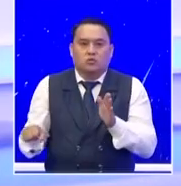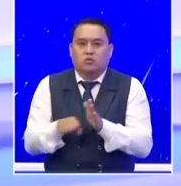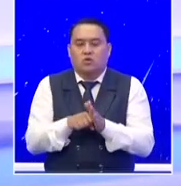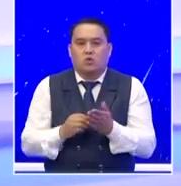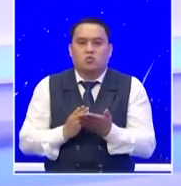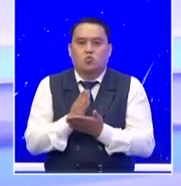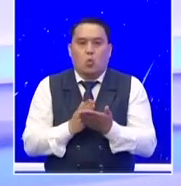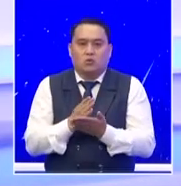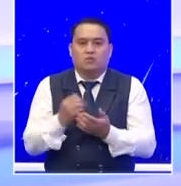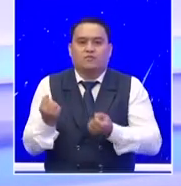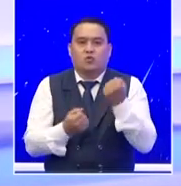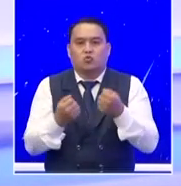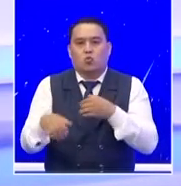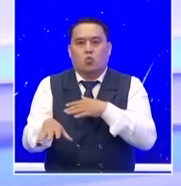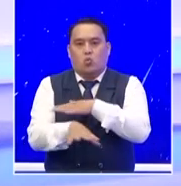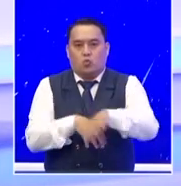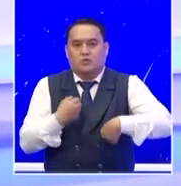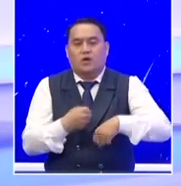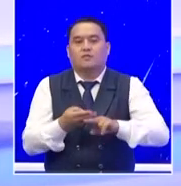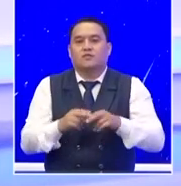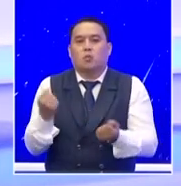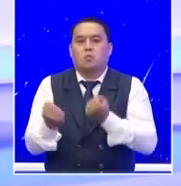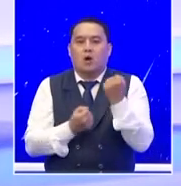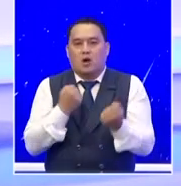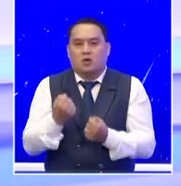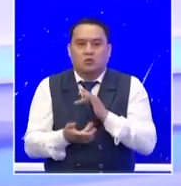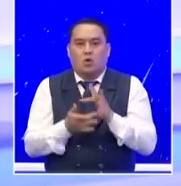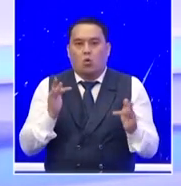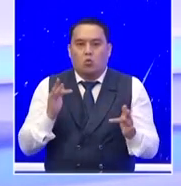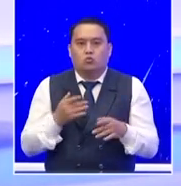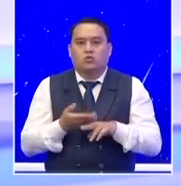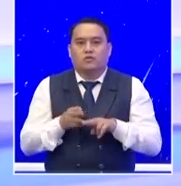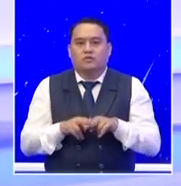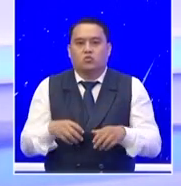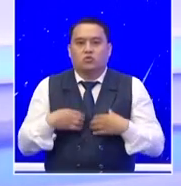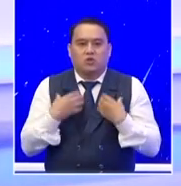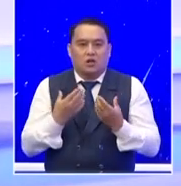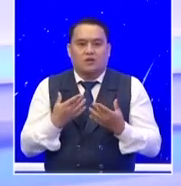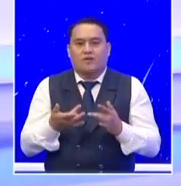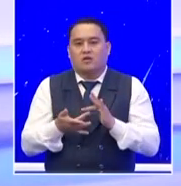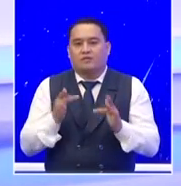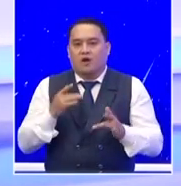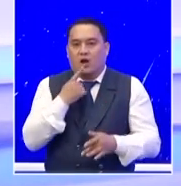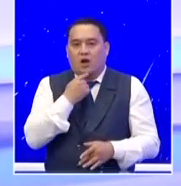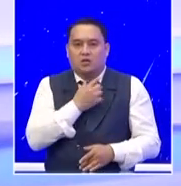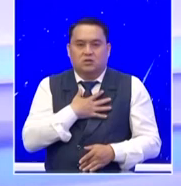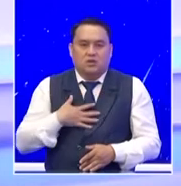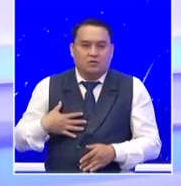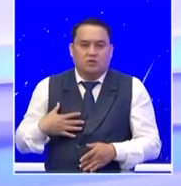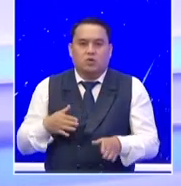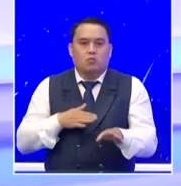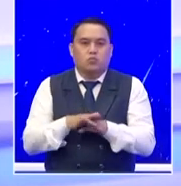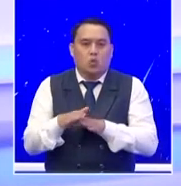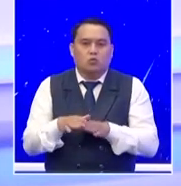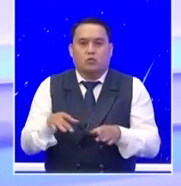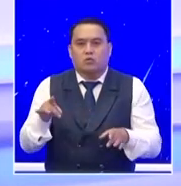ножевые ранения водителю и скрылся с его авто. Инцидент получил широкую огласку в интернете. Видео с окровавленным мужчиной заполнили